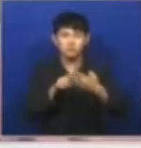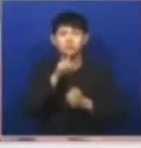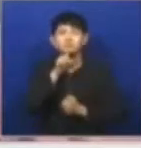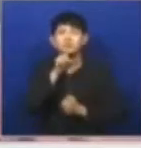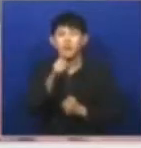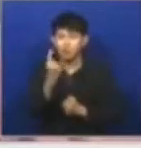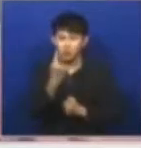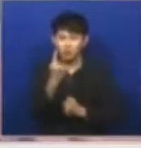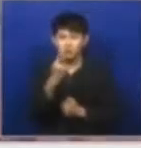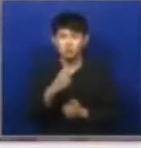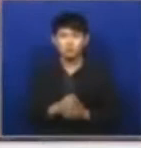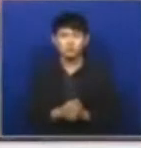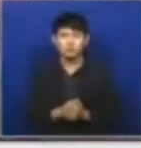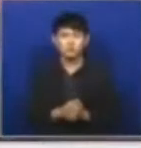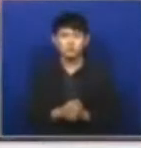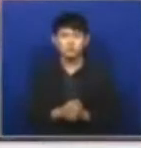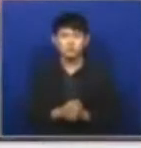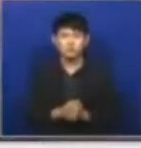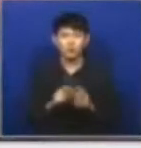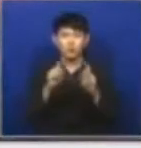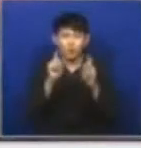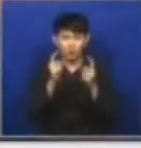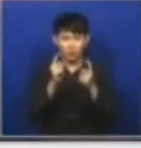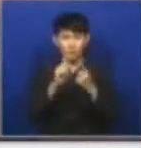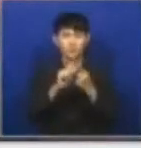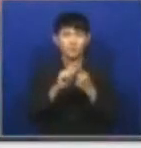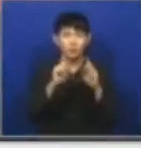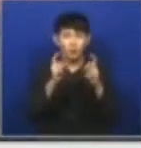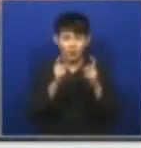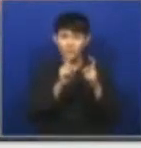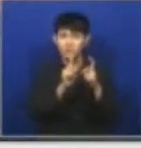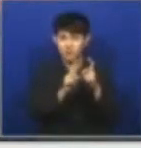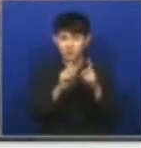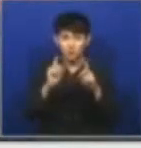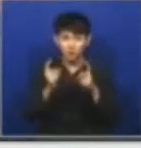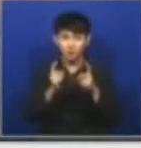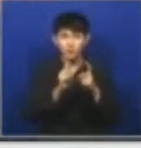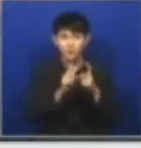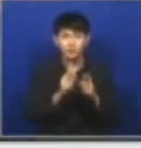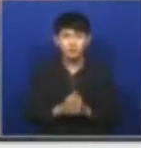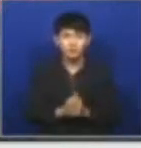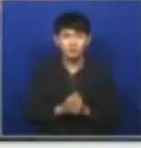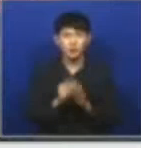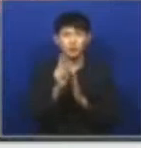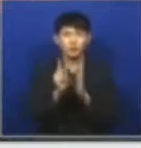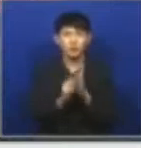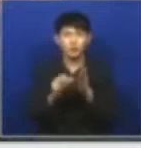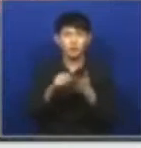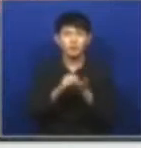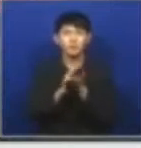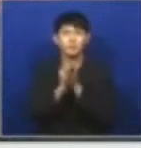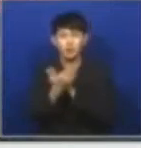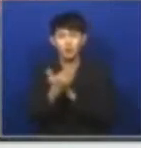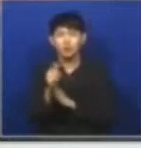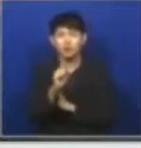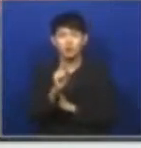ดียววงเล็บที่1เนี่ยกฎหมายการปฏิรูปเขียนว่า